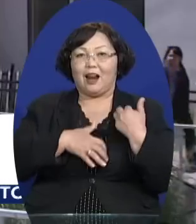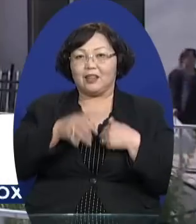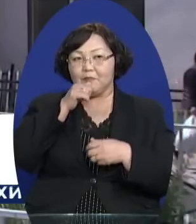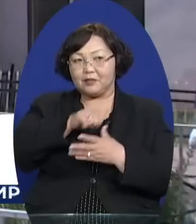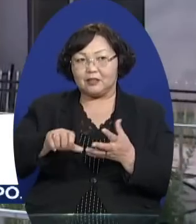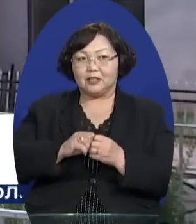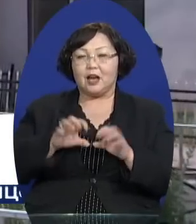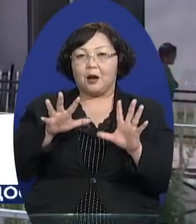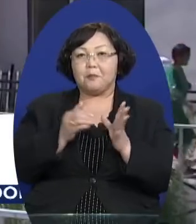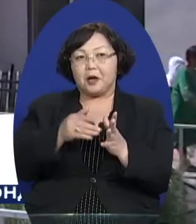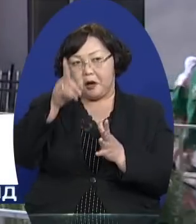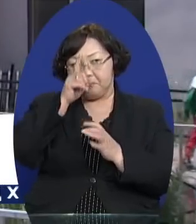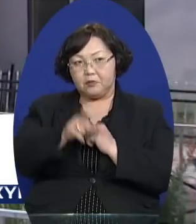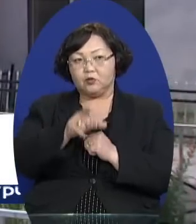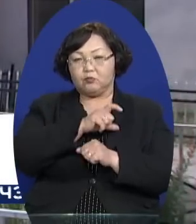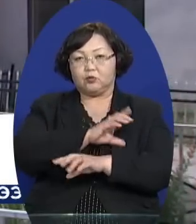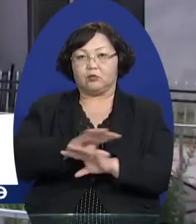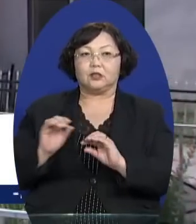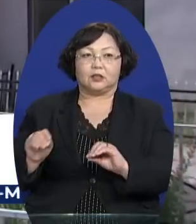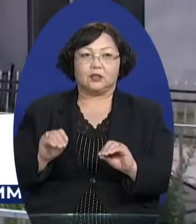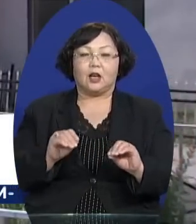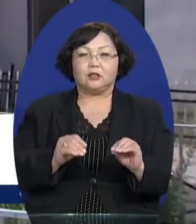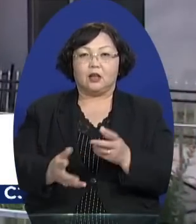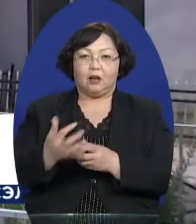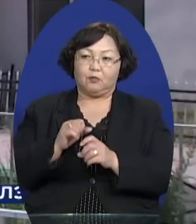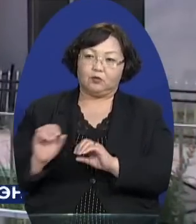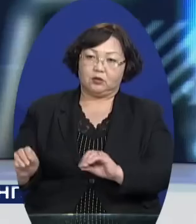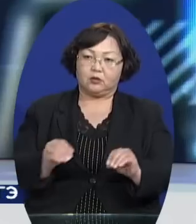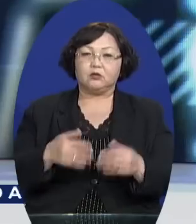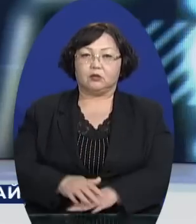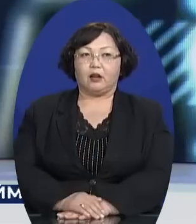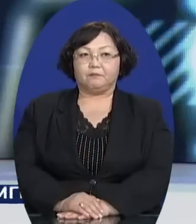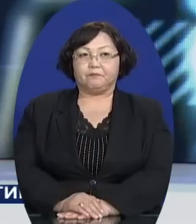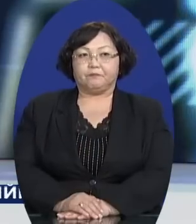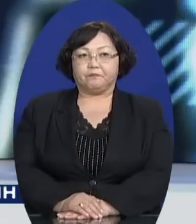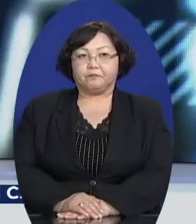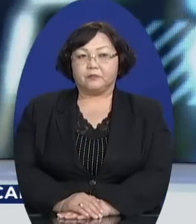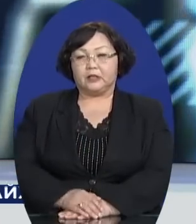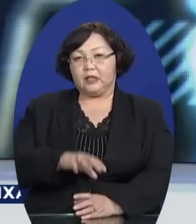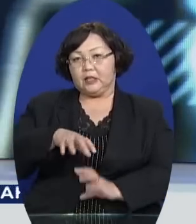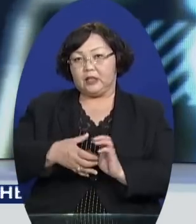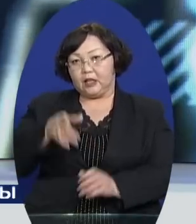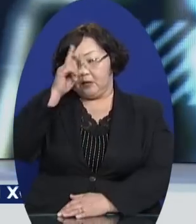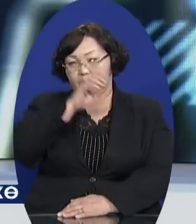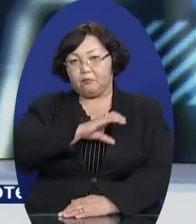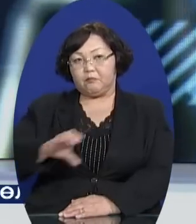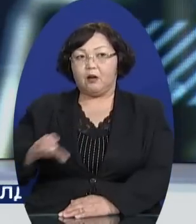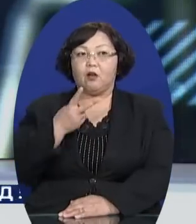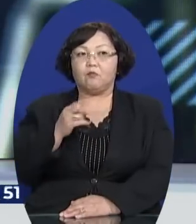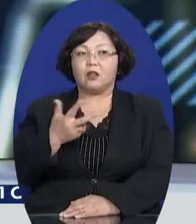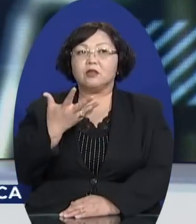10 мянган гаруй эмч мэрэгжилтнийг сургалтанд хамруулсан юм а. Дэлхийн эрүүл мэндийн байгууллага 2050 он